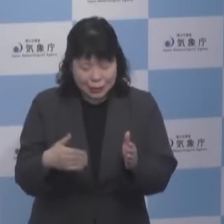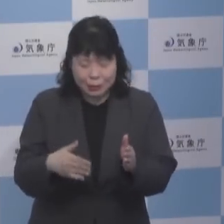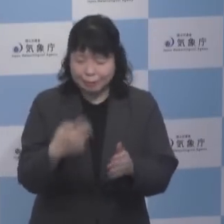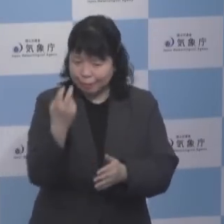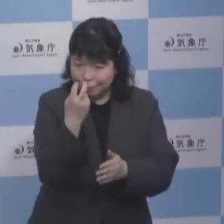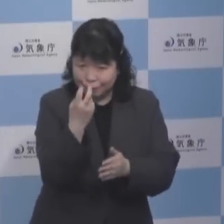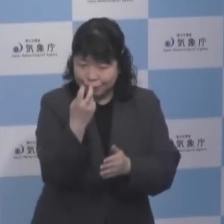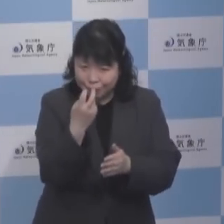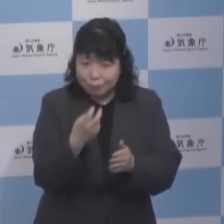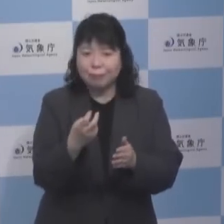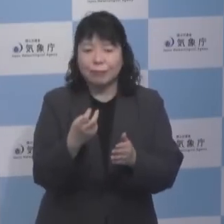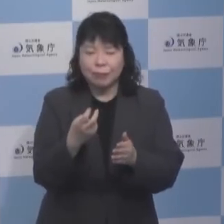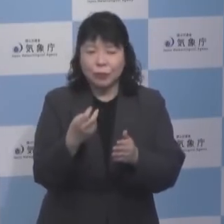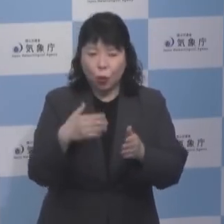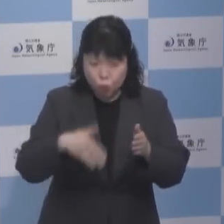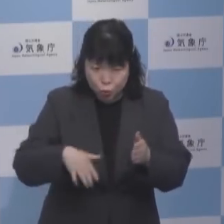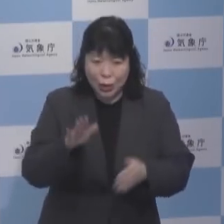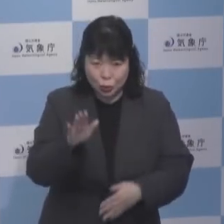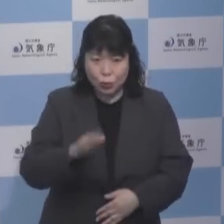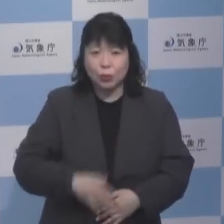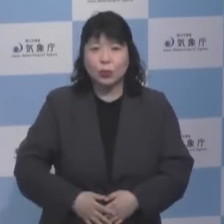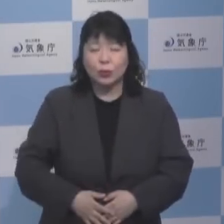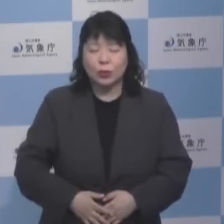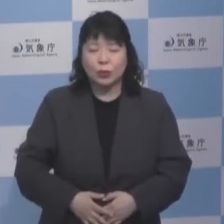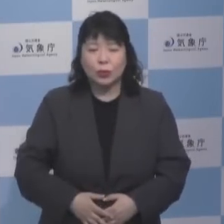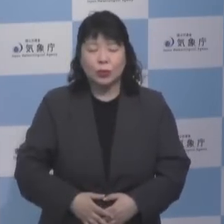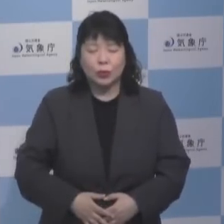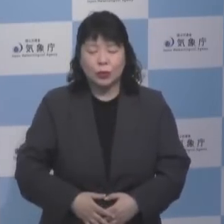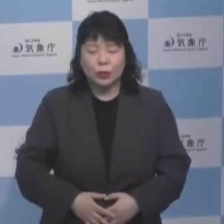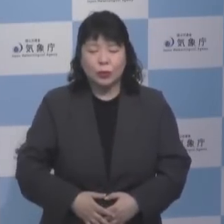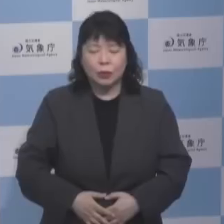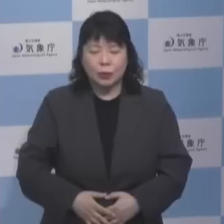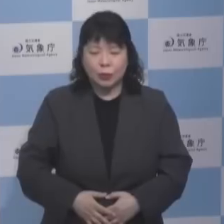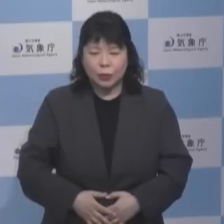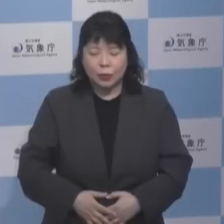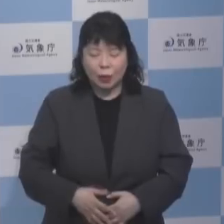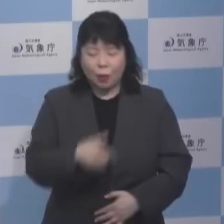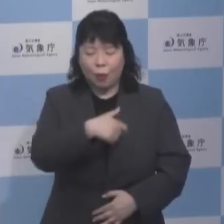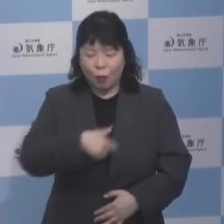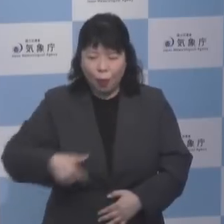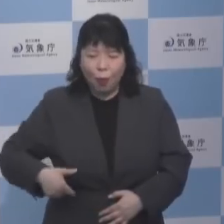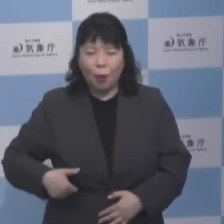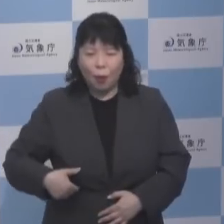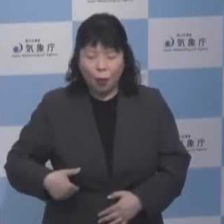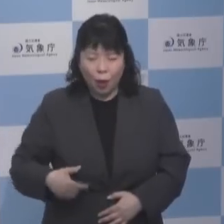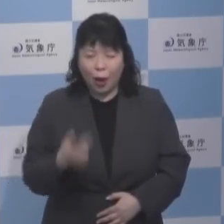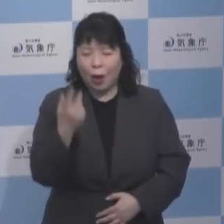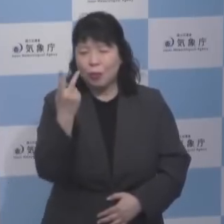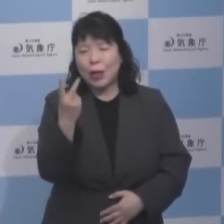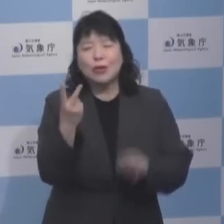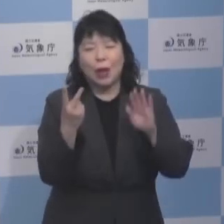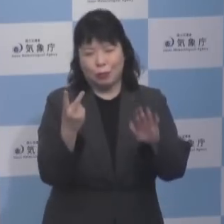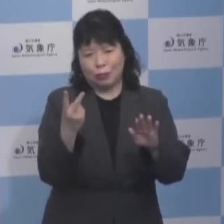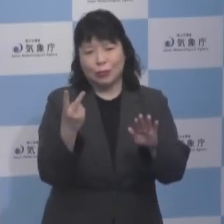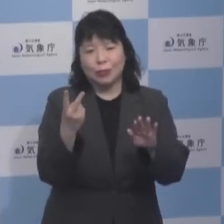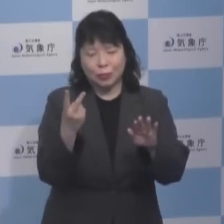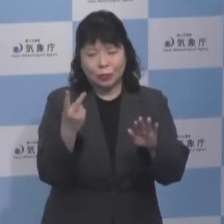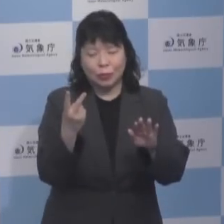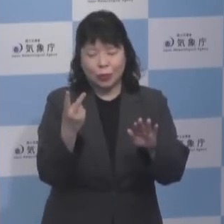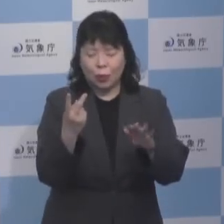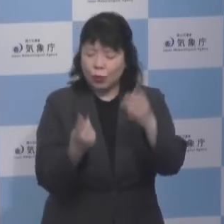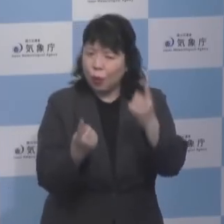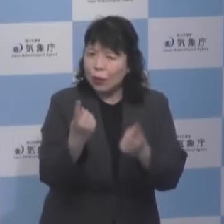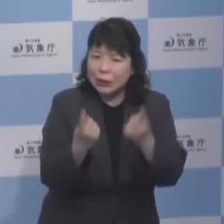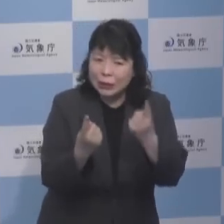の発震機構の分析だと候補が2つの傾斜の候補が出るんですけど、そのどちらが動い